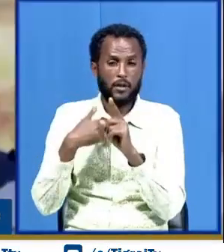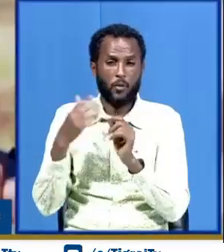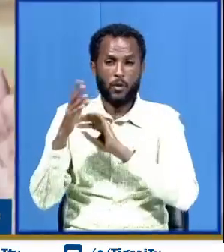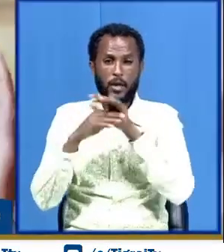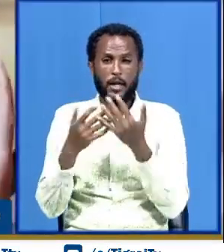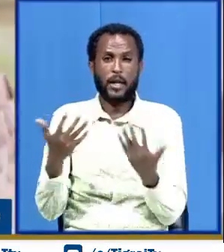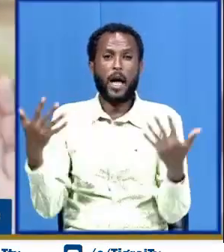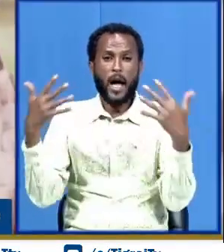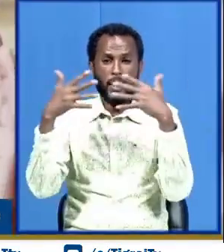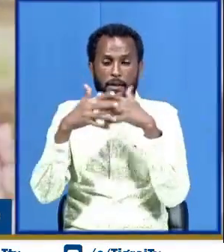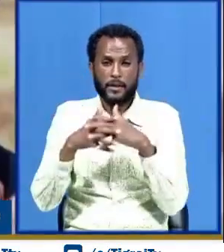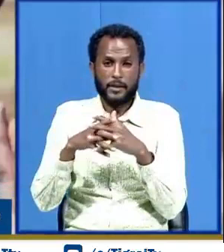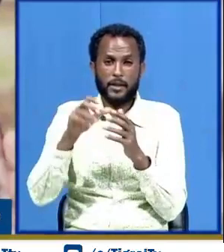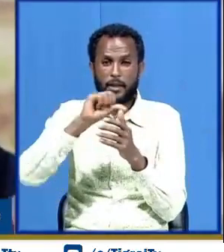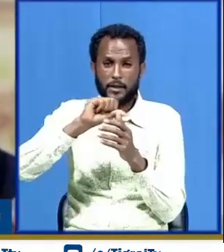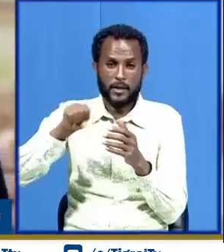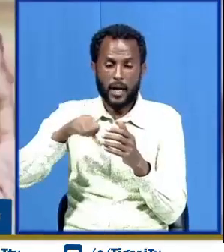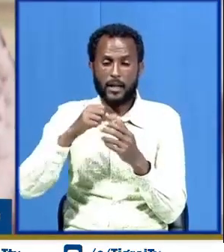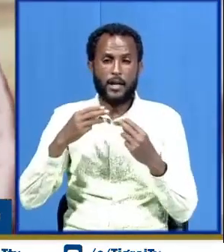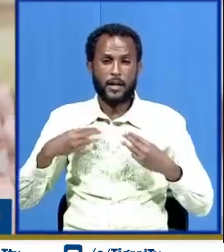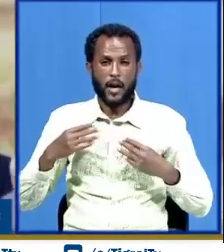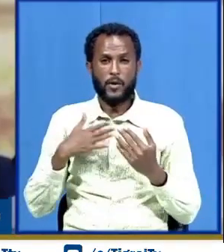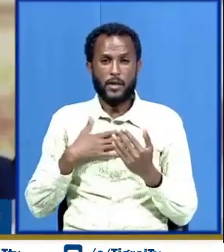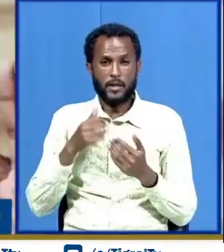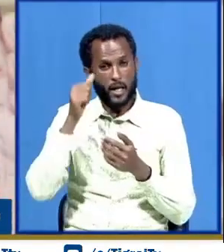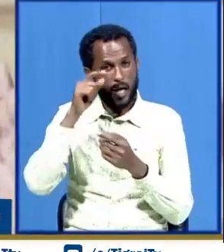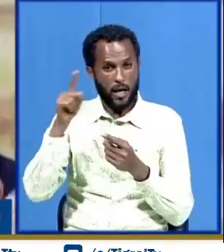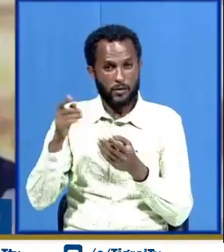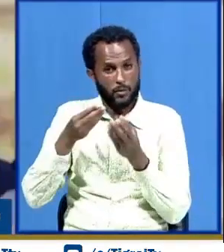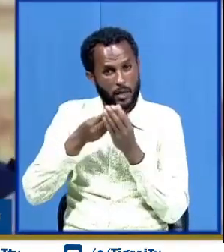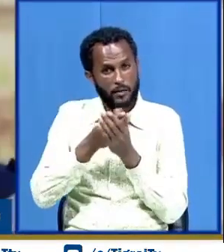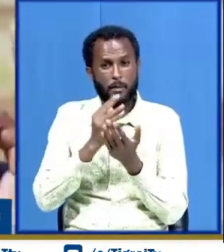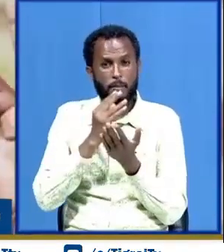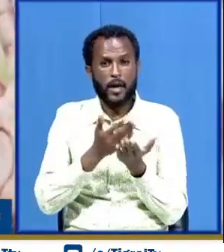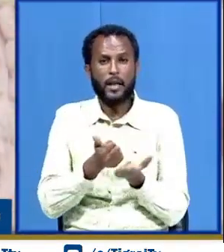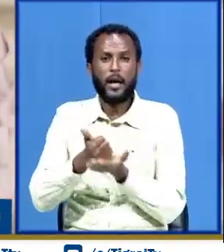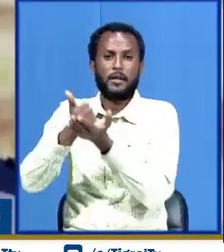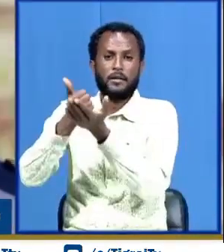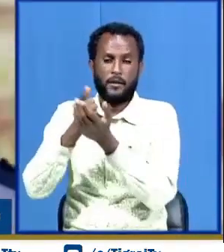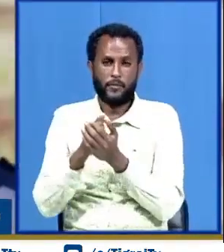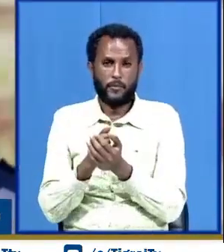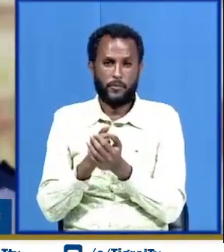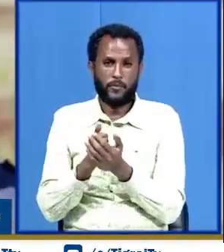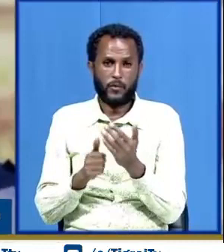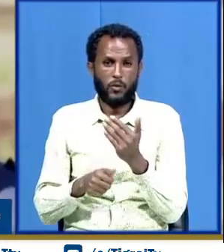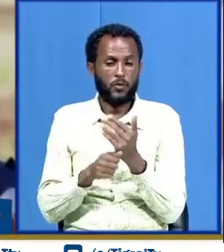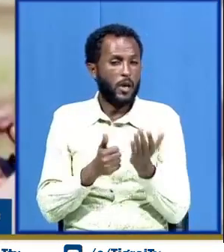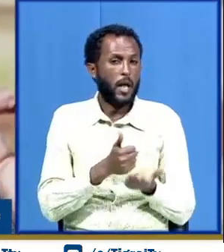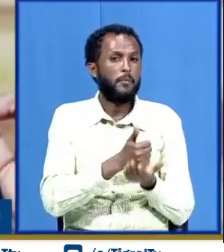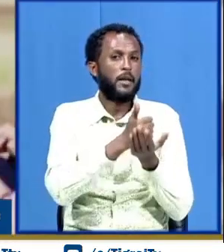ኣካትና እንጀራና እዞም ሰራዊትና የርሕበና ጥራኣፎም ላጉረስና ማይ ላቐበልና ውግእ ላቐበልና